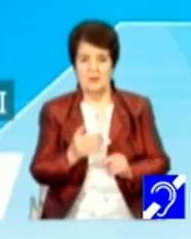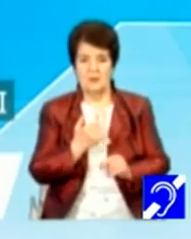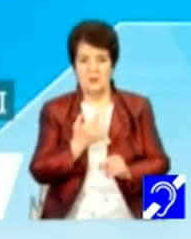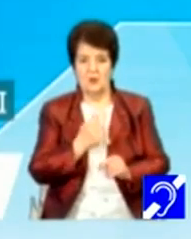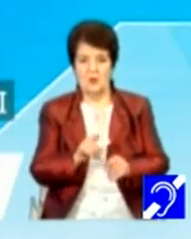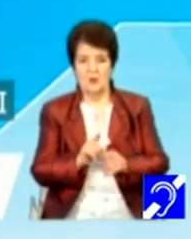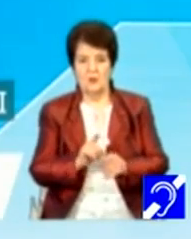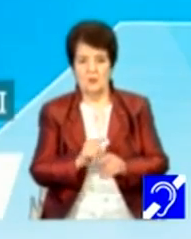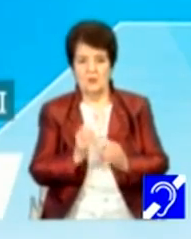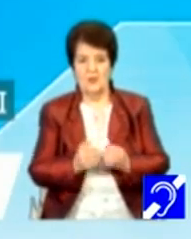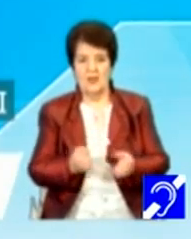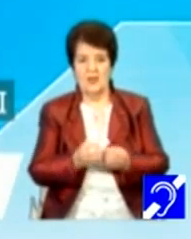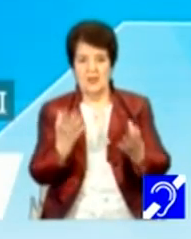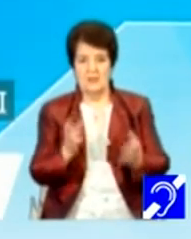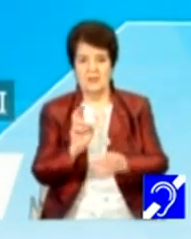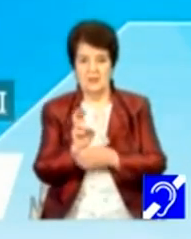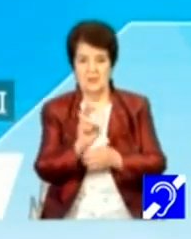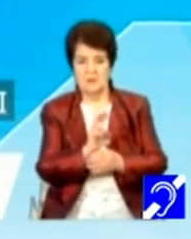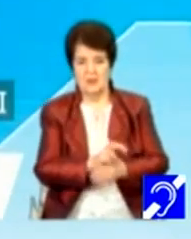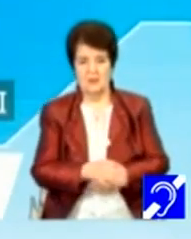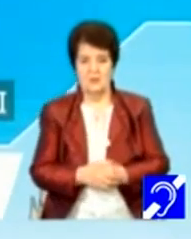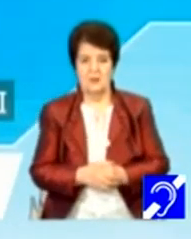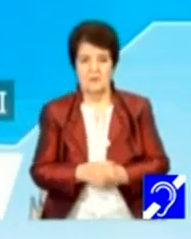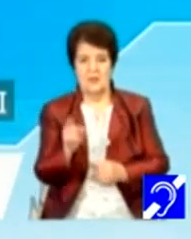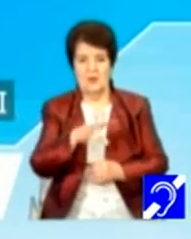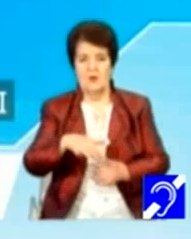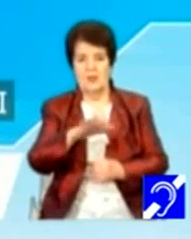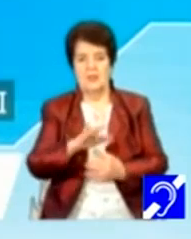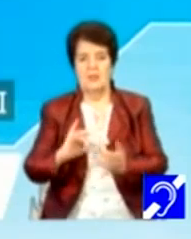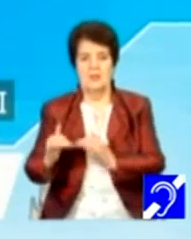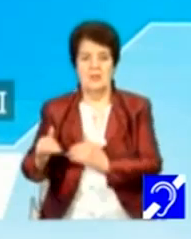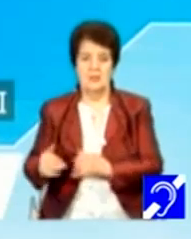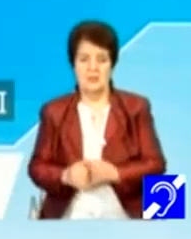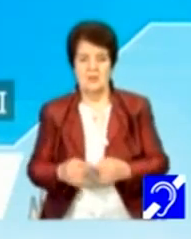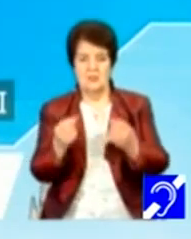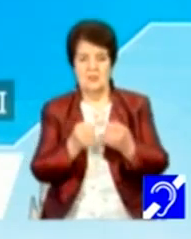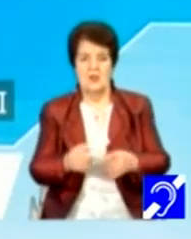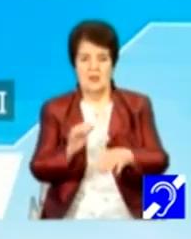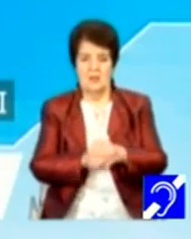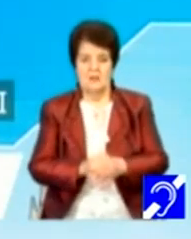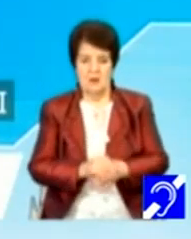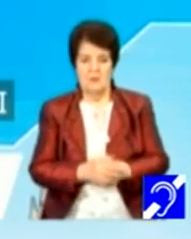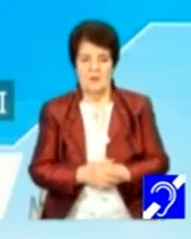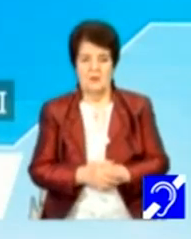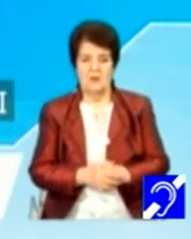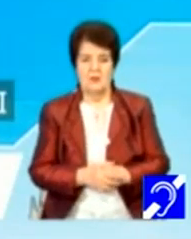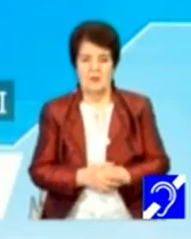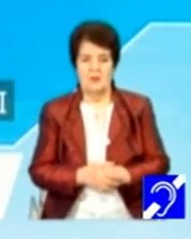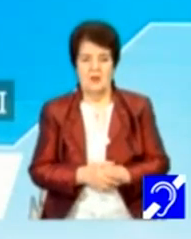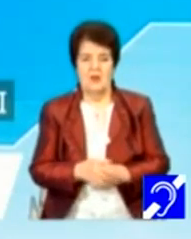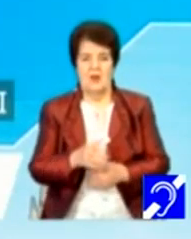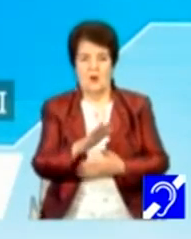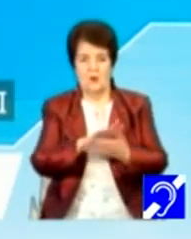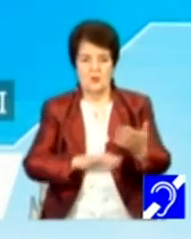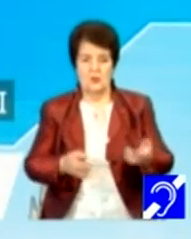cu colegii, vedem în fiecare zi atunci când mergem cu autocarul AUR din localitate în localitate și constatăm, de fapt,